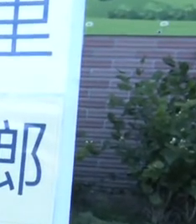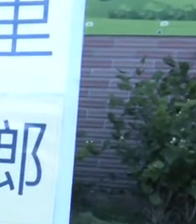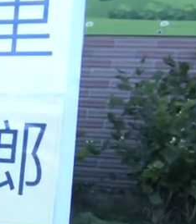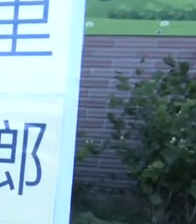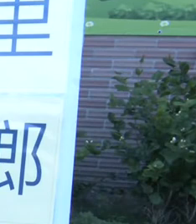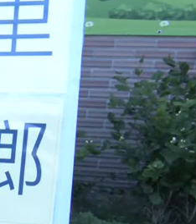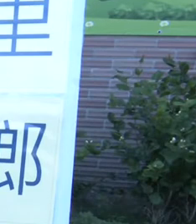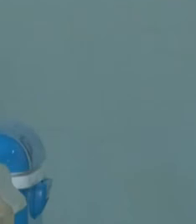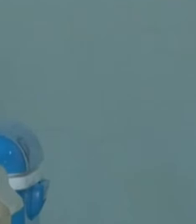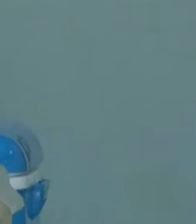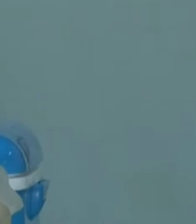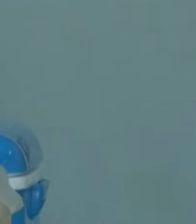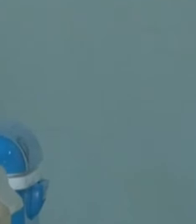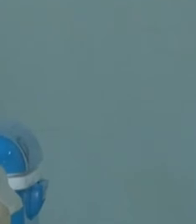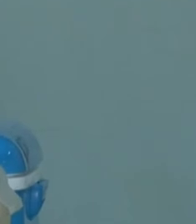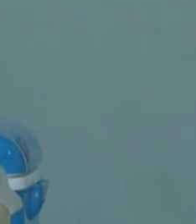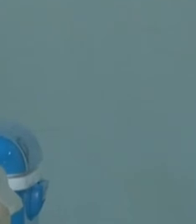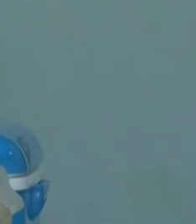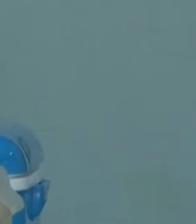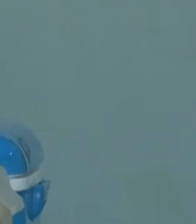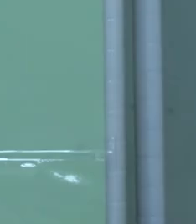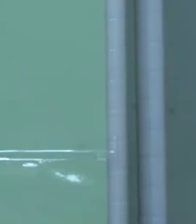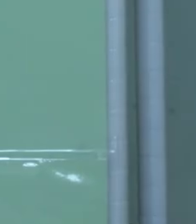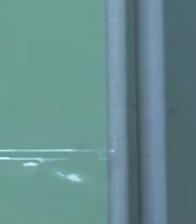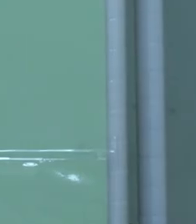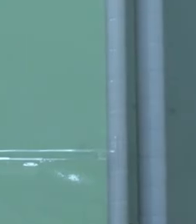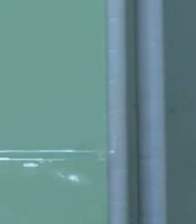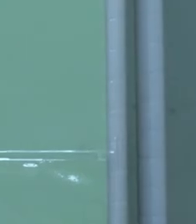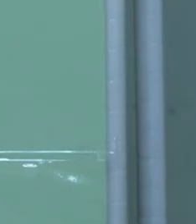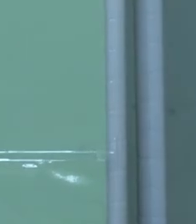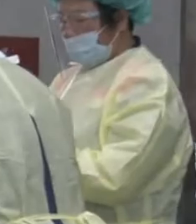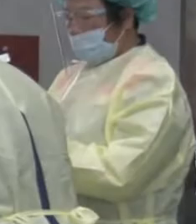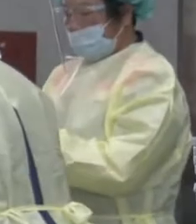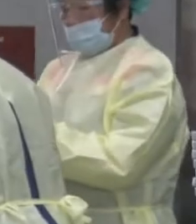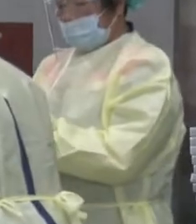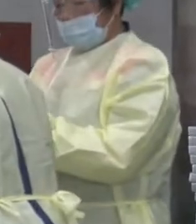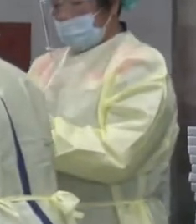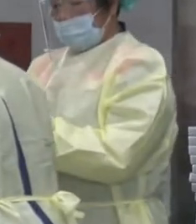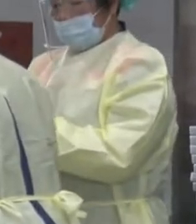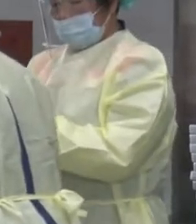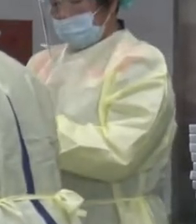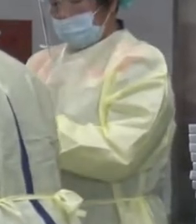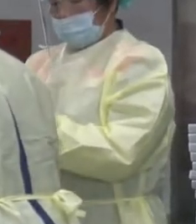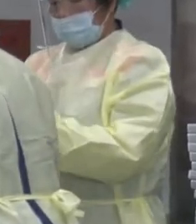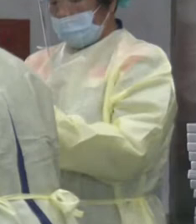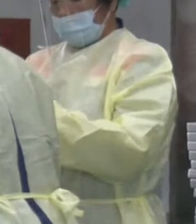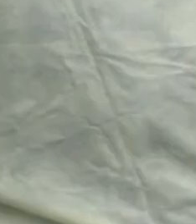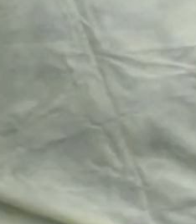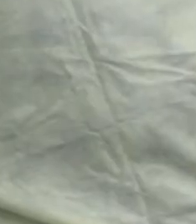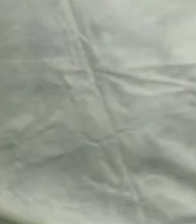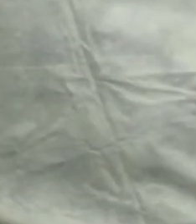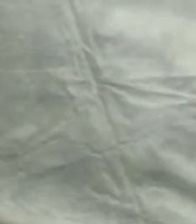怀长者48个小时，随时留意长者的身体状况。三送长者若有